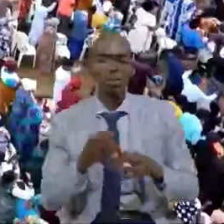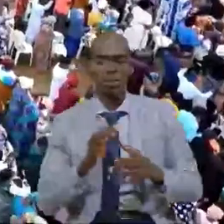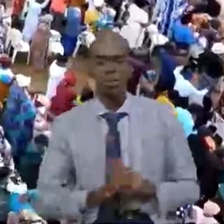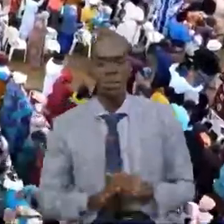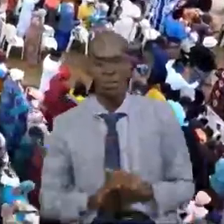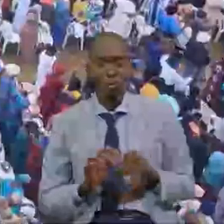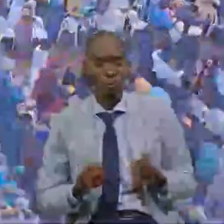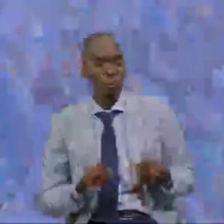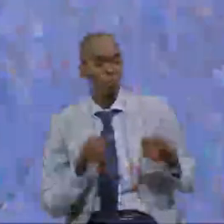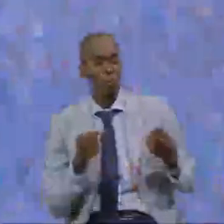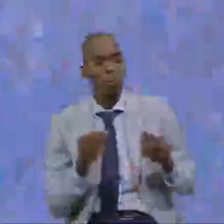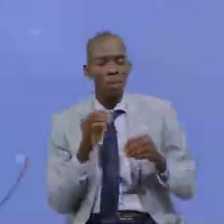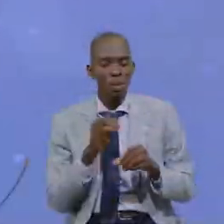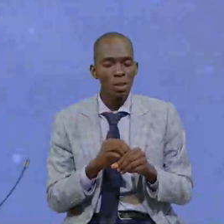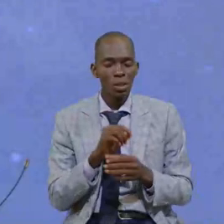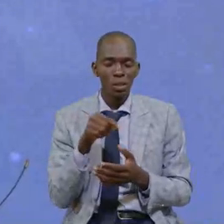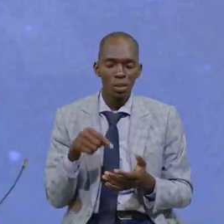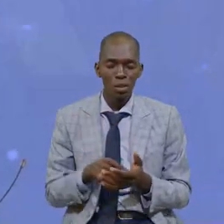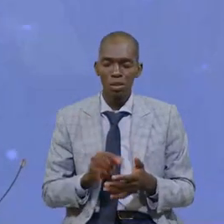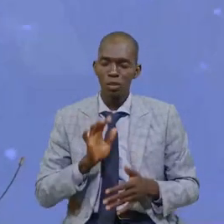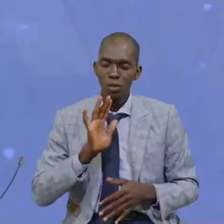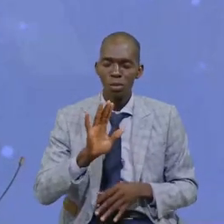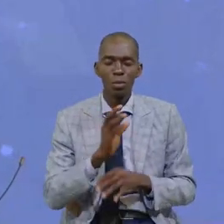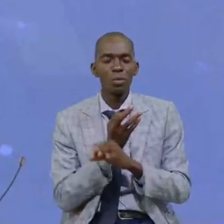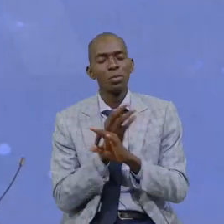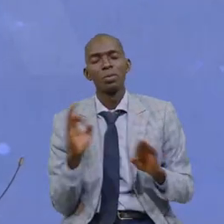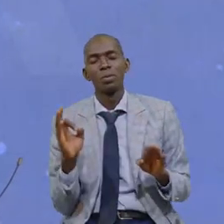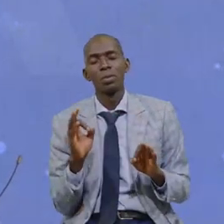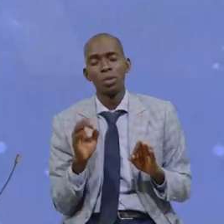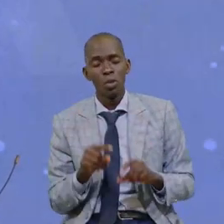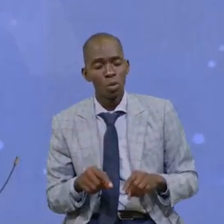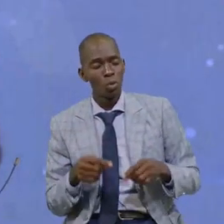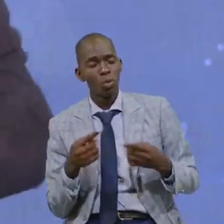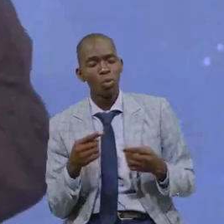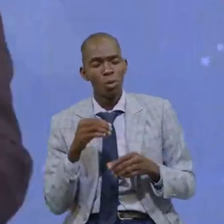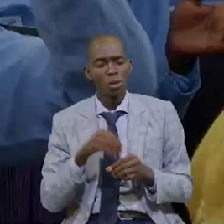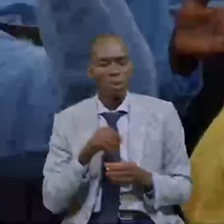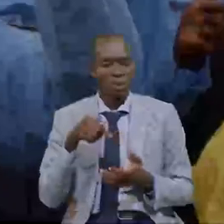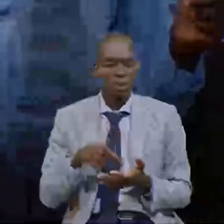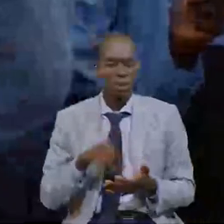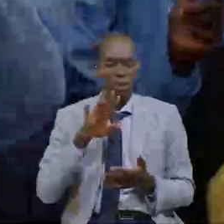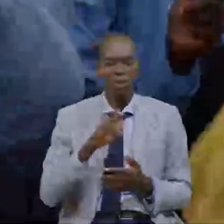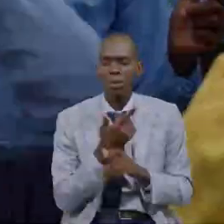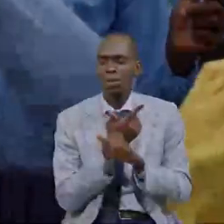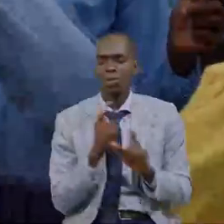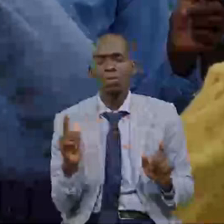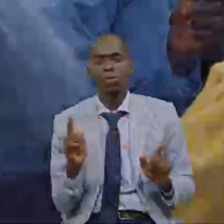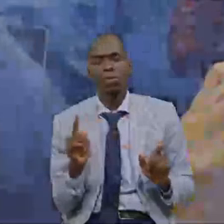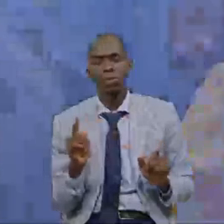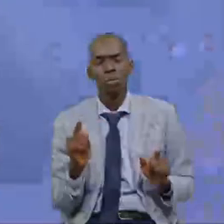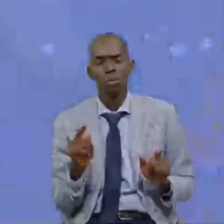Jésus. Va dans cette liberté. Va dans ta